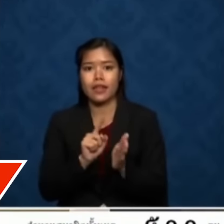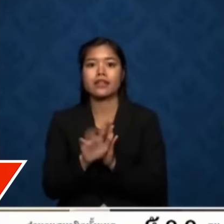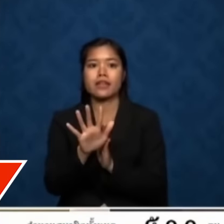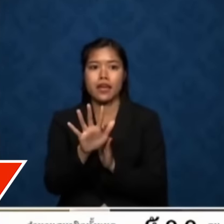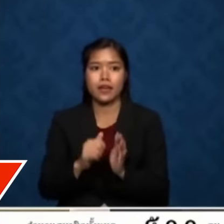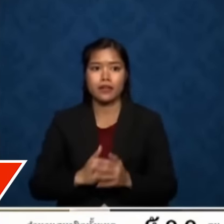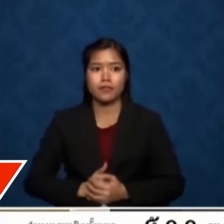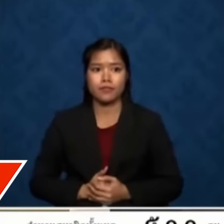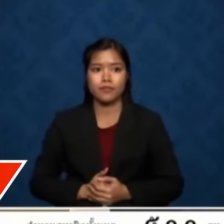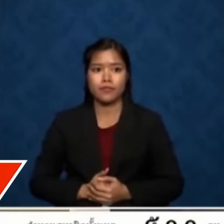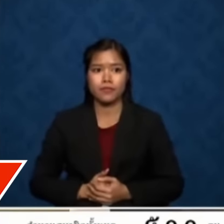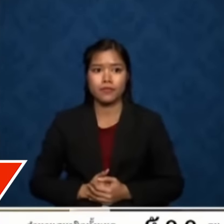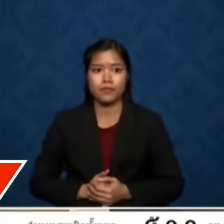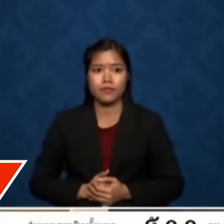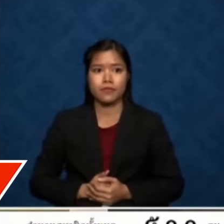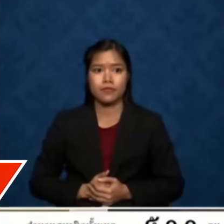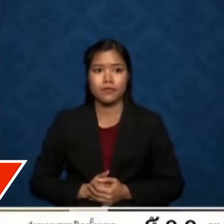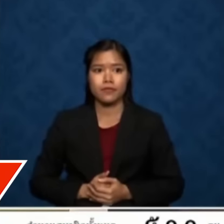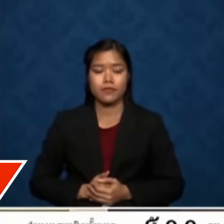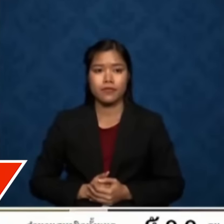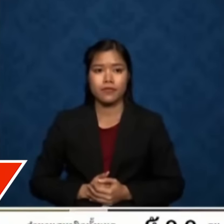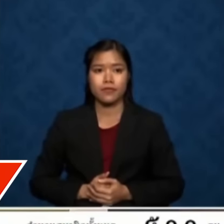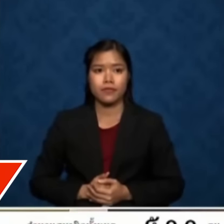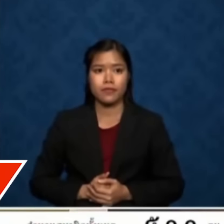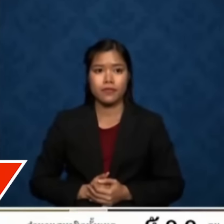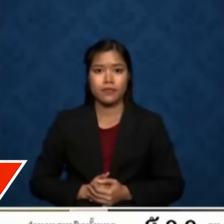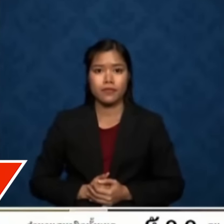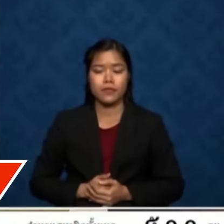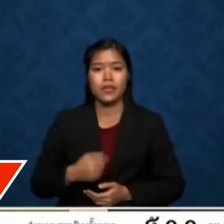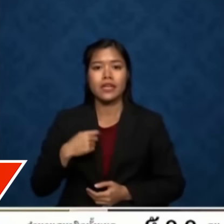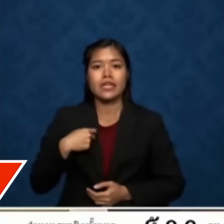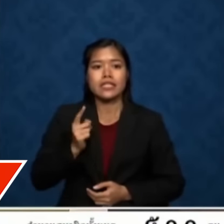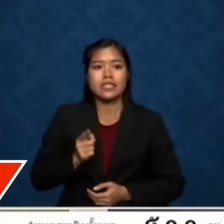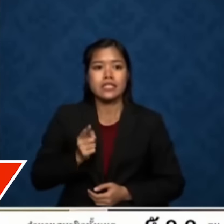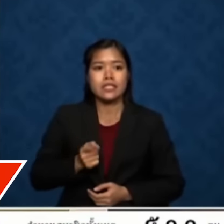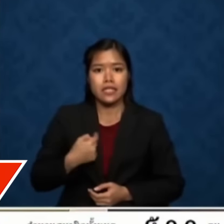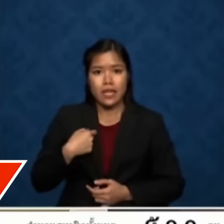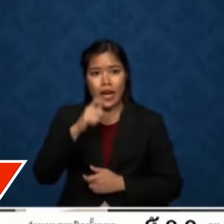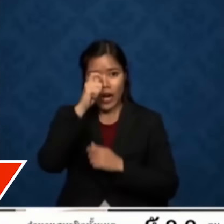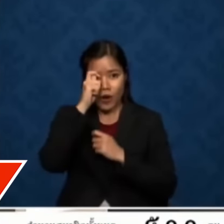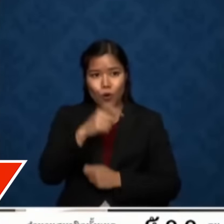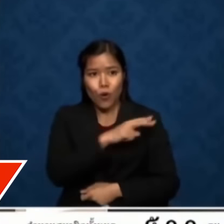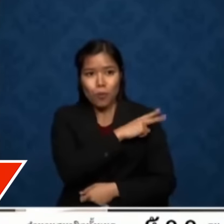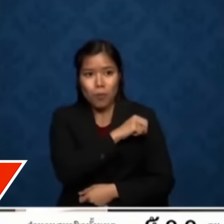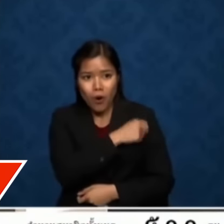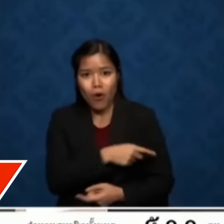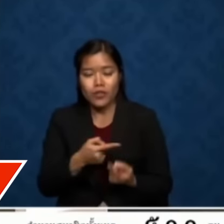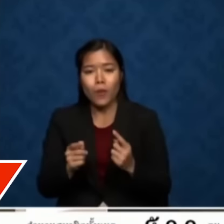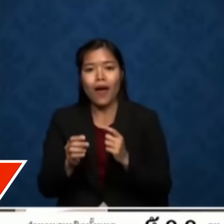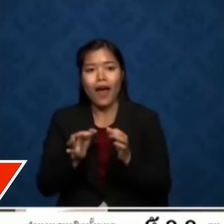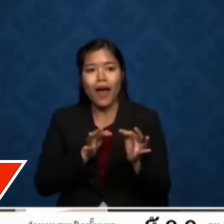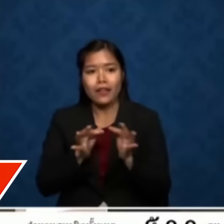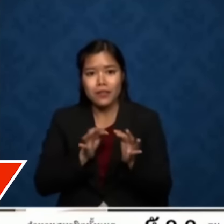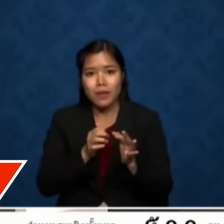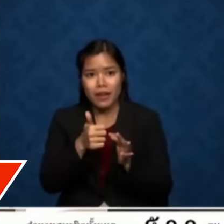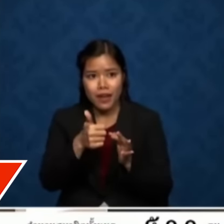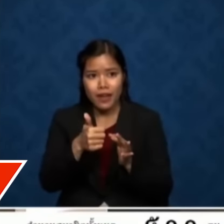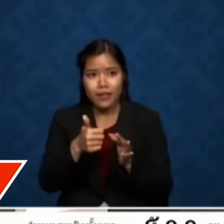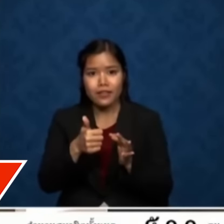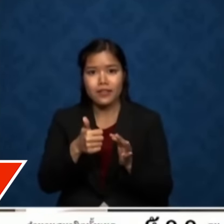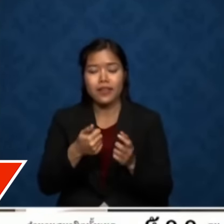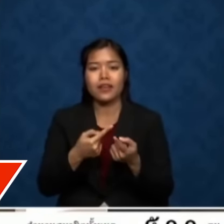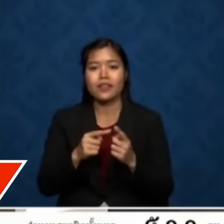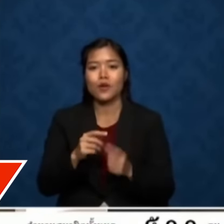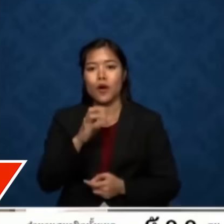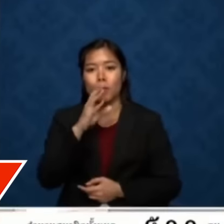อถอนก็ได้นะนิดเดียวจริงๆผมไม่มีเจตนางั้นเพราะผมเคารพหมอวาโยแต่ว่าให้ท่านอธิบายได้แต่ว่าผมพูด